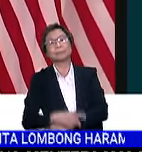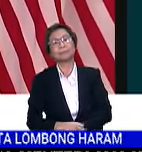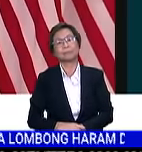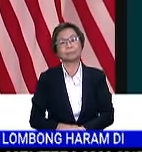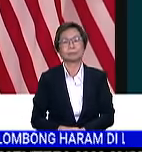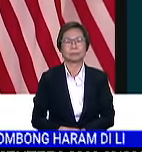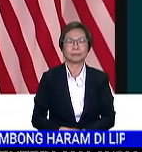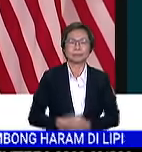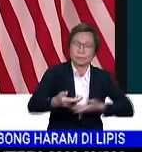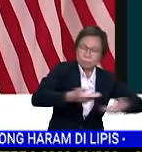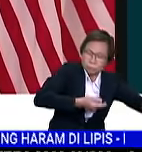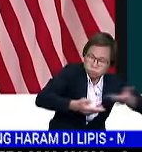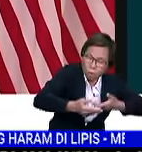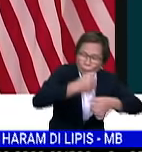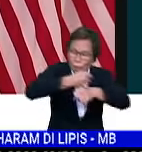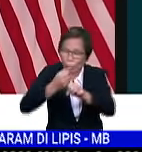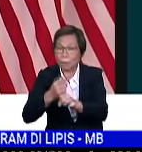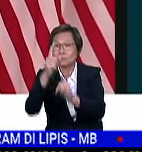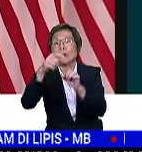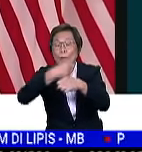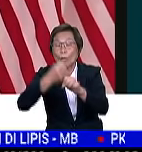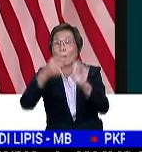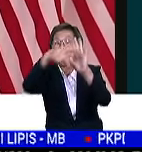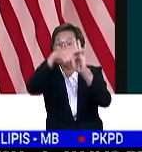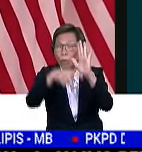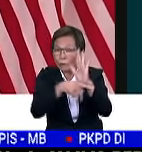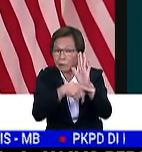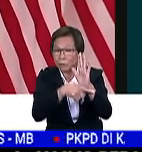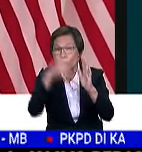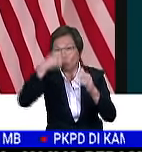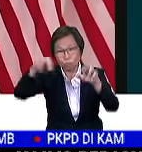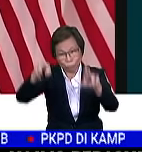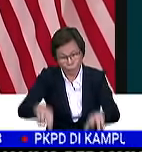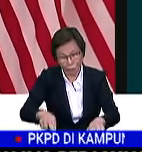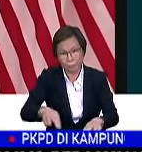dalam urusan membentuk sebarang polisi ke atas rakyatnya.